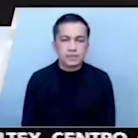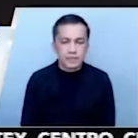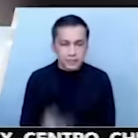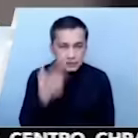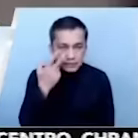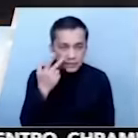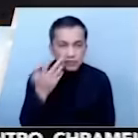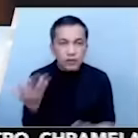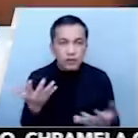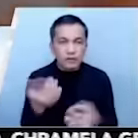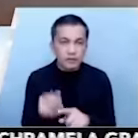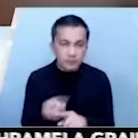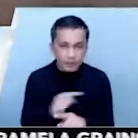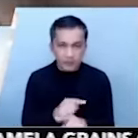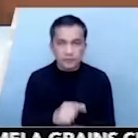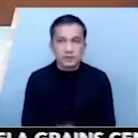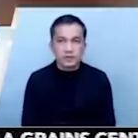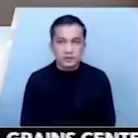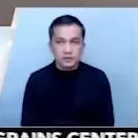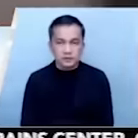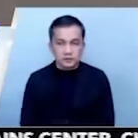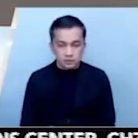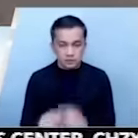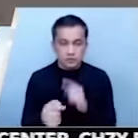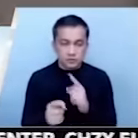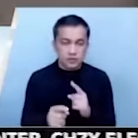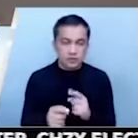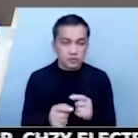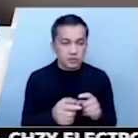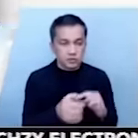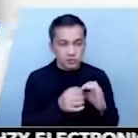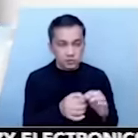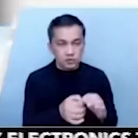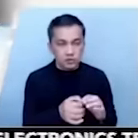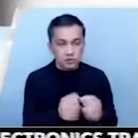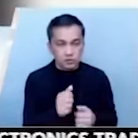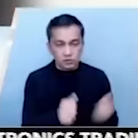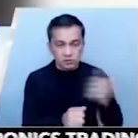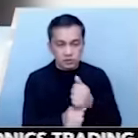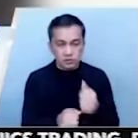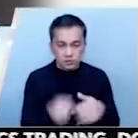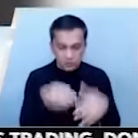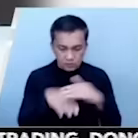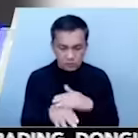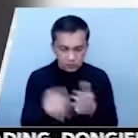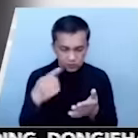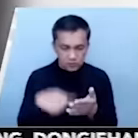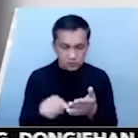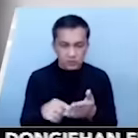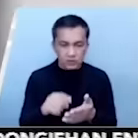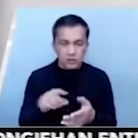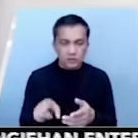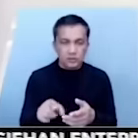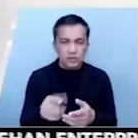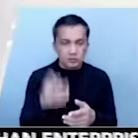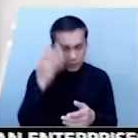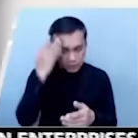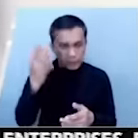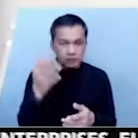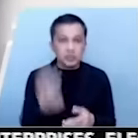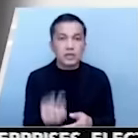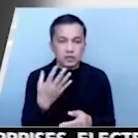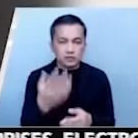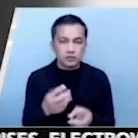ito nanggaling. Nag-uugnayan na otoridad para sa ilalim sa pagsusuri ang na-recover na kontrabando at malaman kung magkano ang halaga